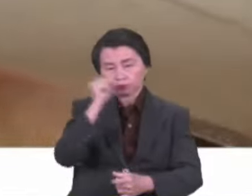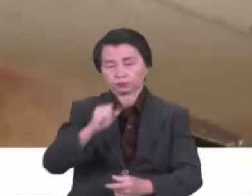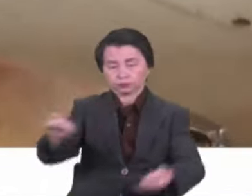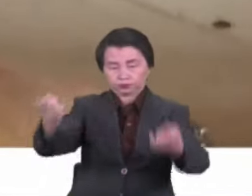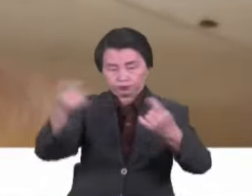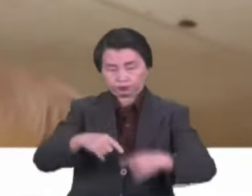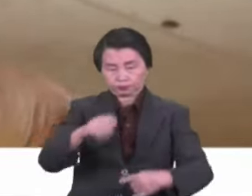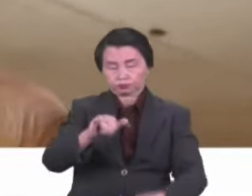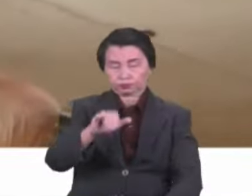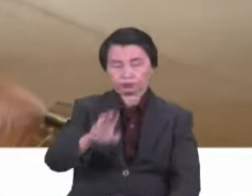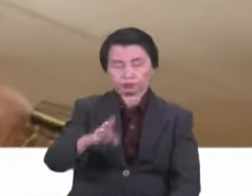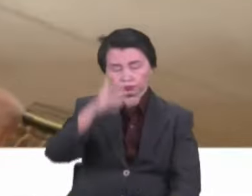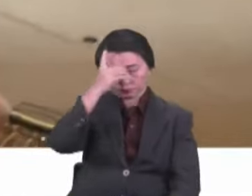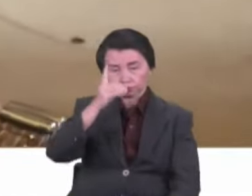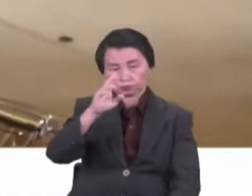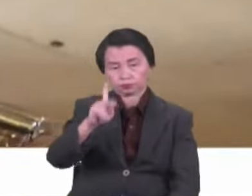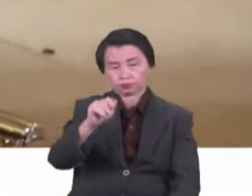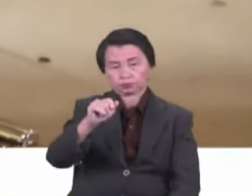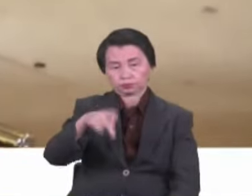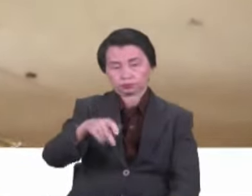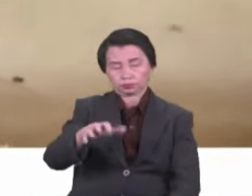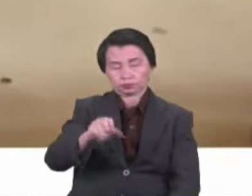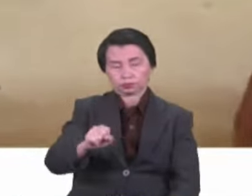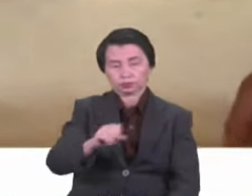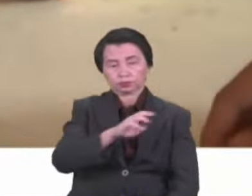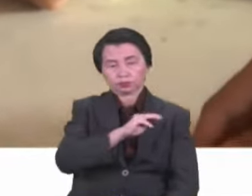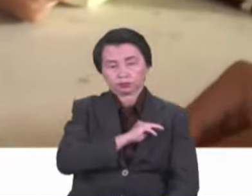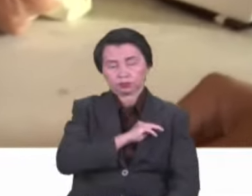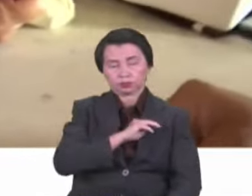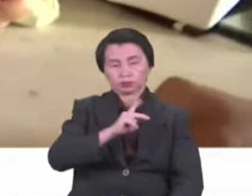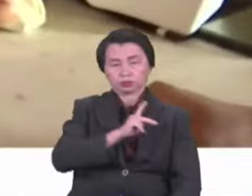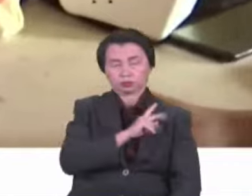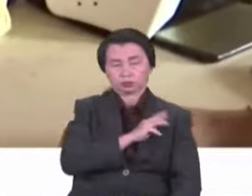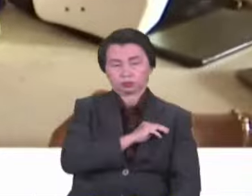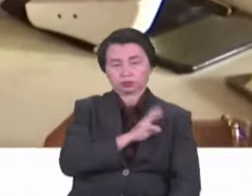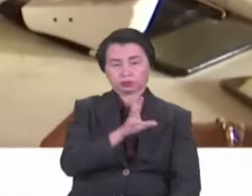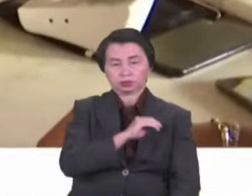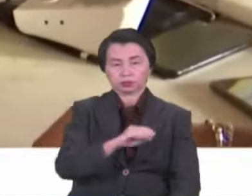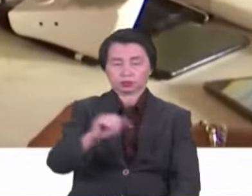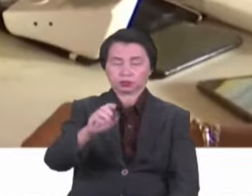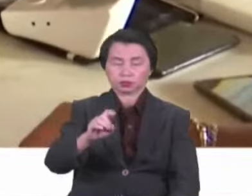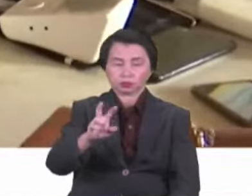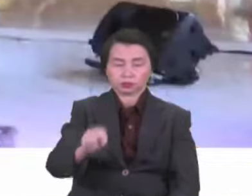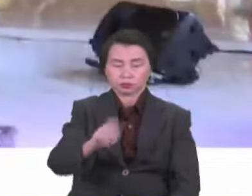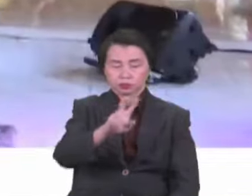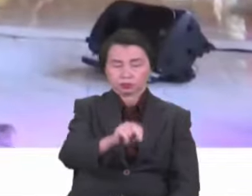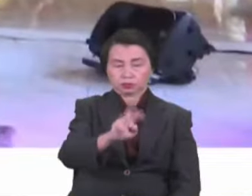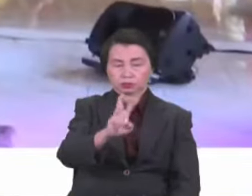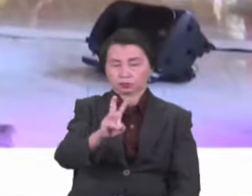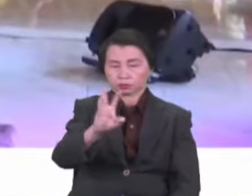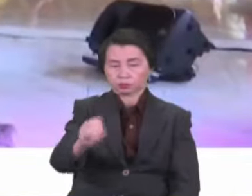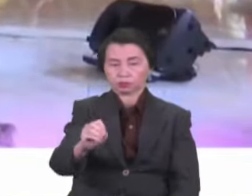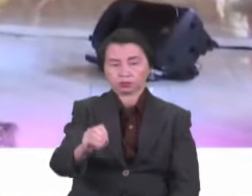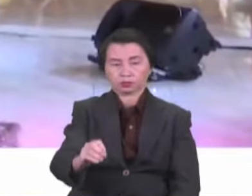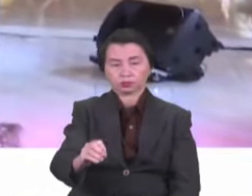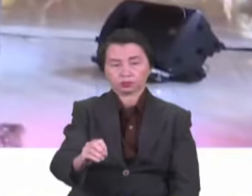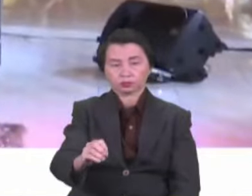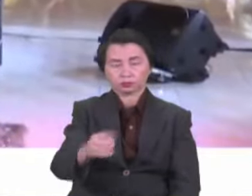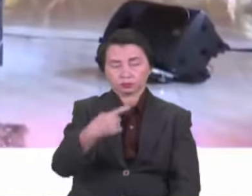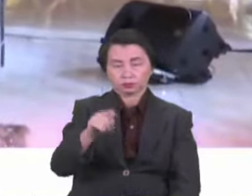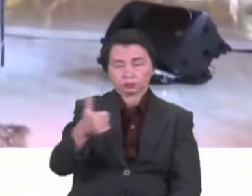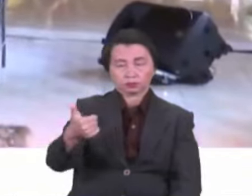oleh Yang Berhormat Dato' John Sikitayai, Menteri di Jabatan Premier Sarawak merangkap ADUN N60 Kakus dan